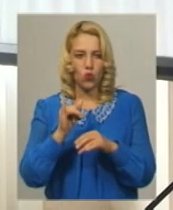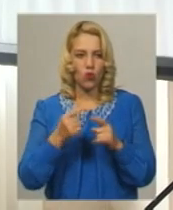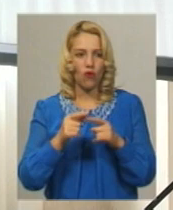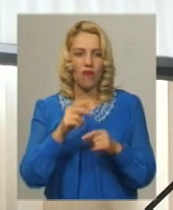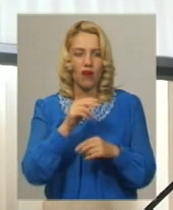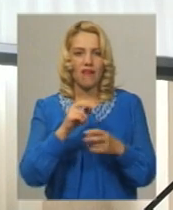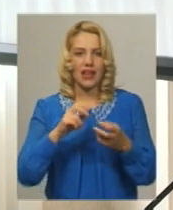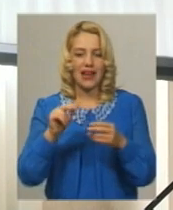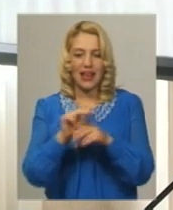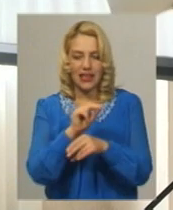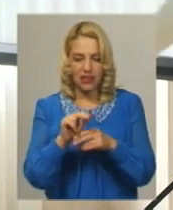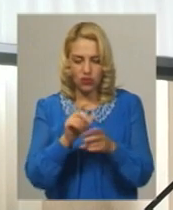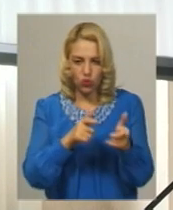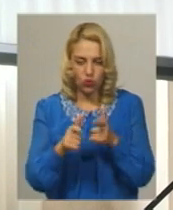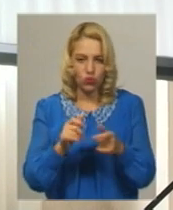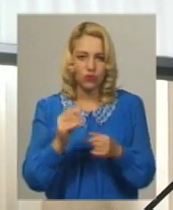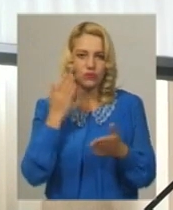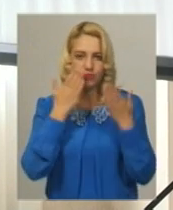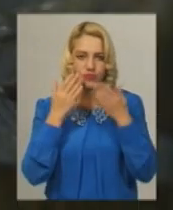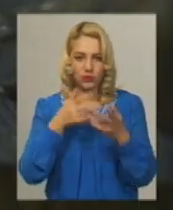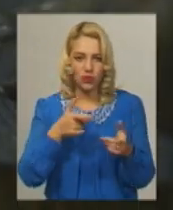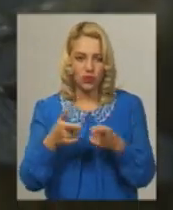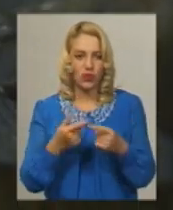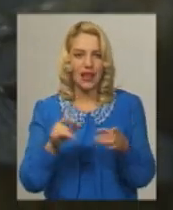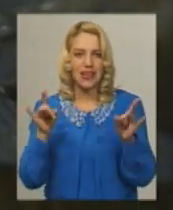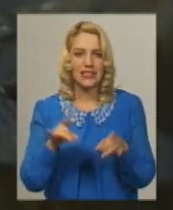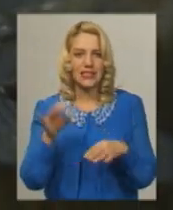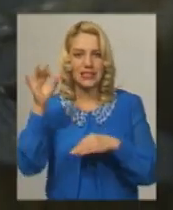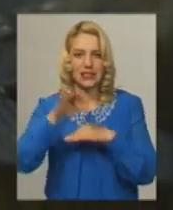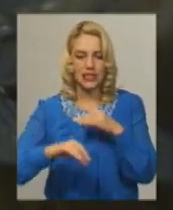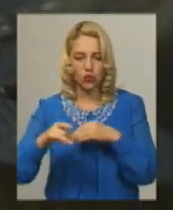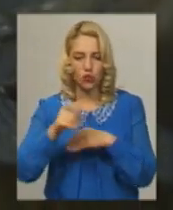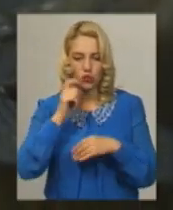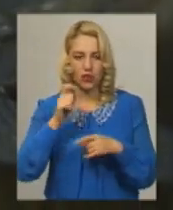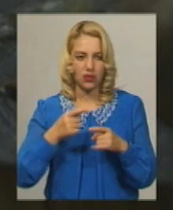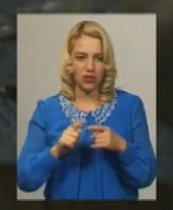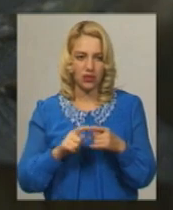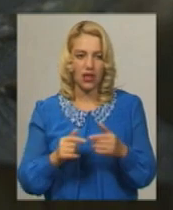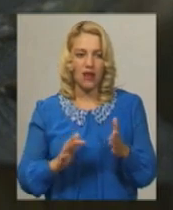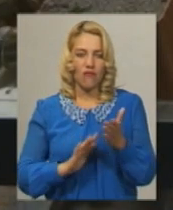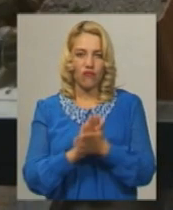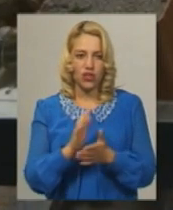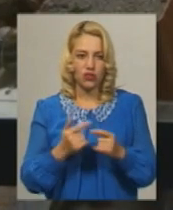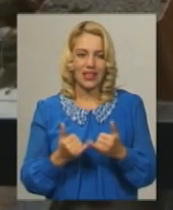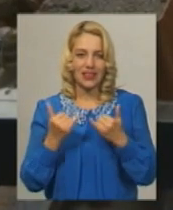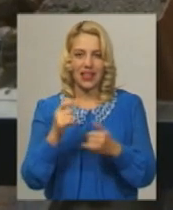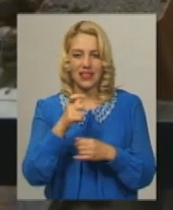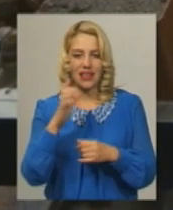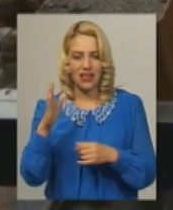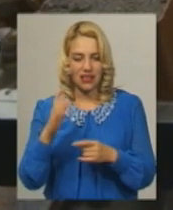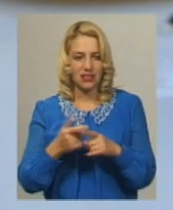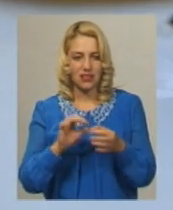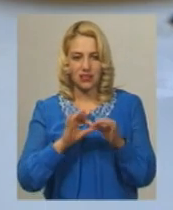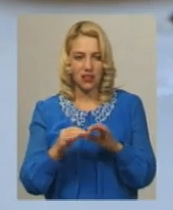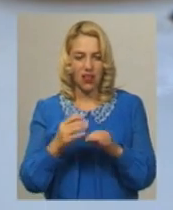Івана Байдель каже, продають м'ясо своїх равликів ресторанам Західного регіону України. Виростити молюсків для покупців ЄС складно. Ті за равликів